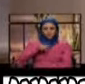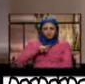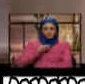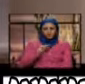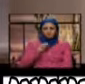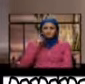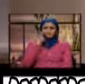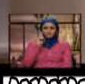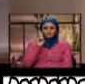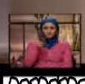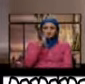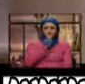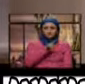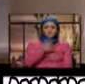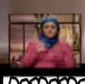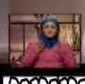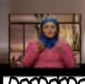استقرأت أنهم أصبحوا أكثر خوفا،